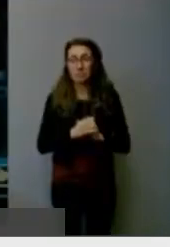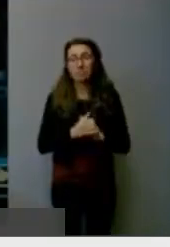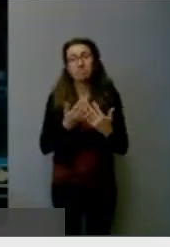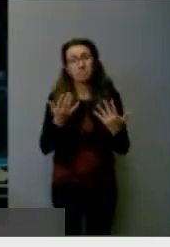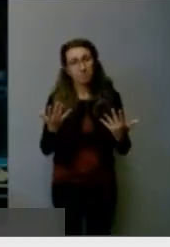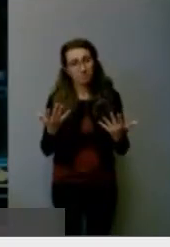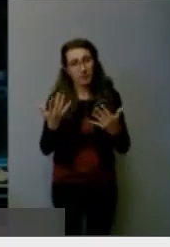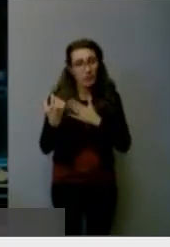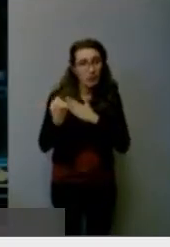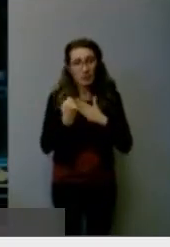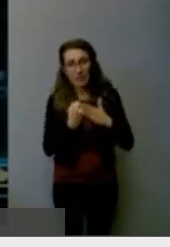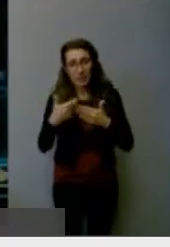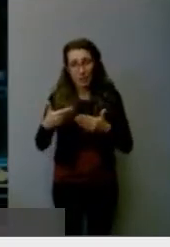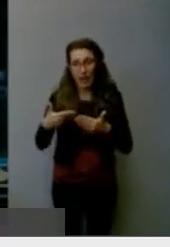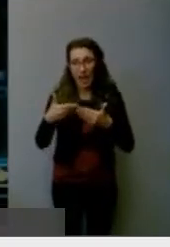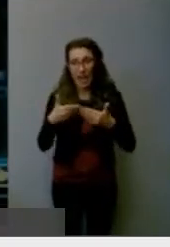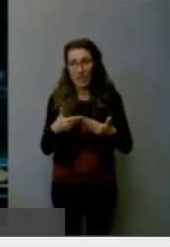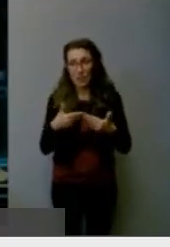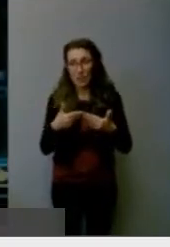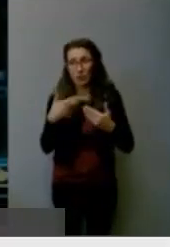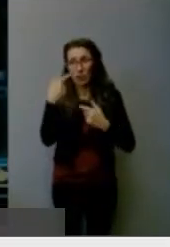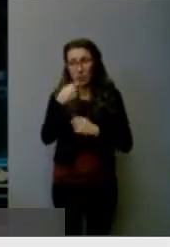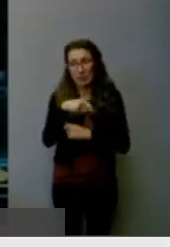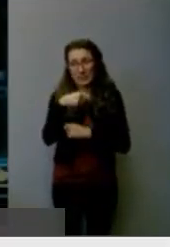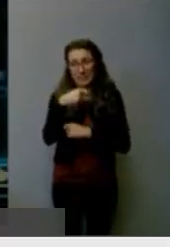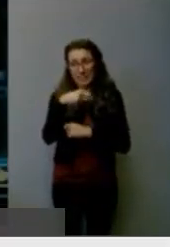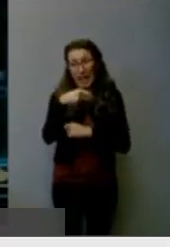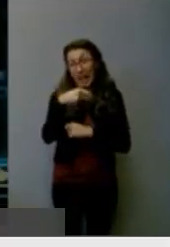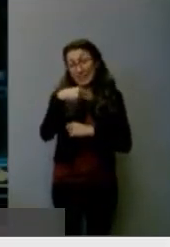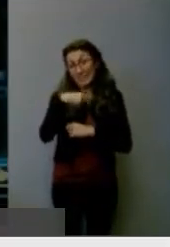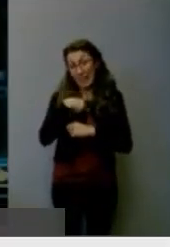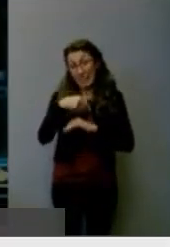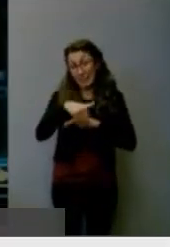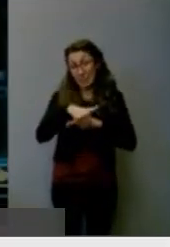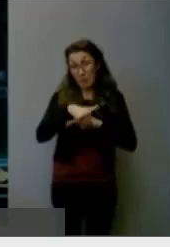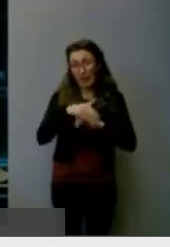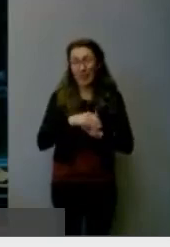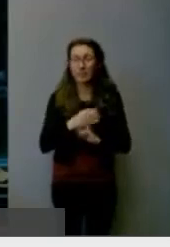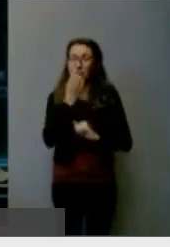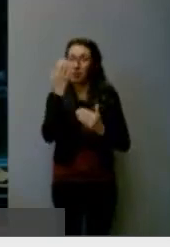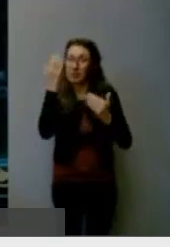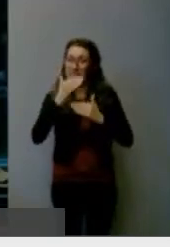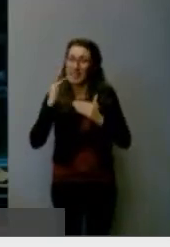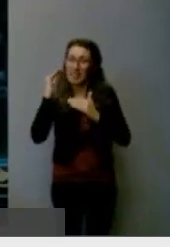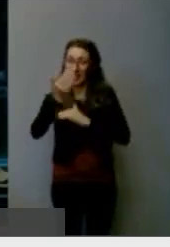il sostegno e l'aiuto ricevuto dal Presidente Pro Tempore. Una buona serata a tutti.